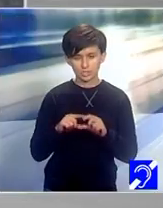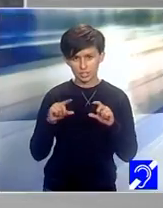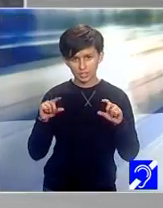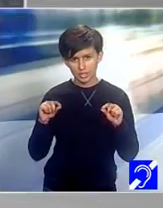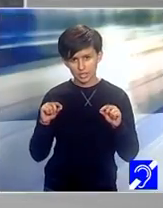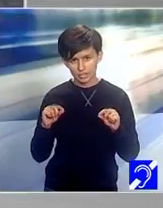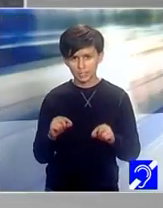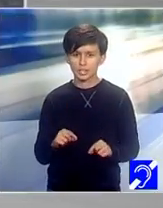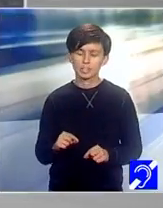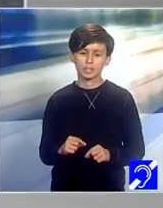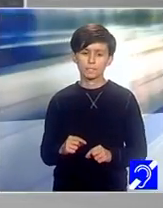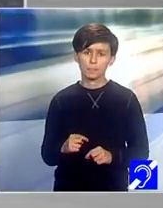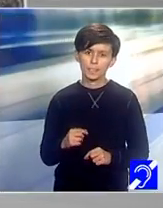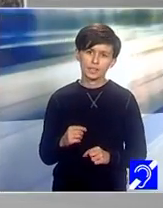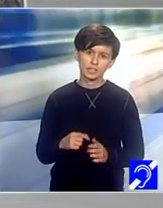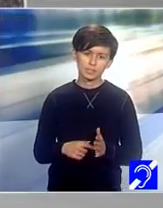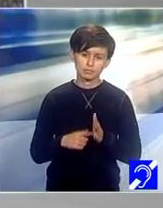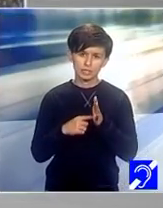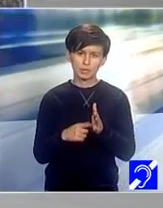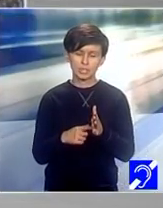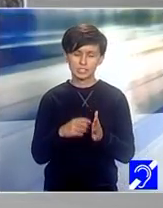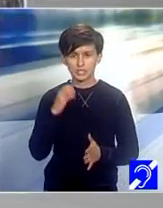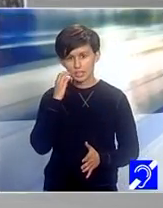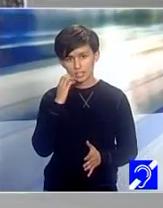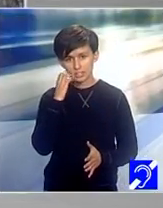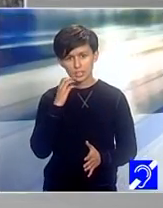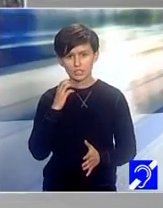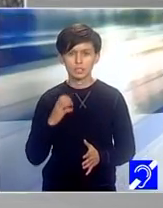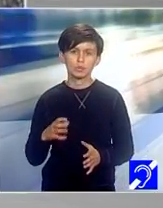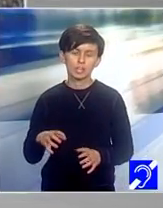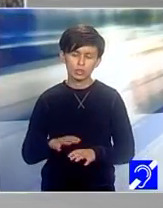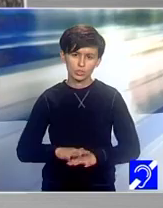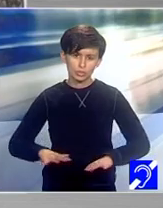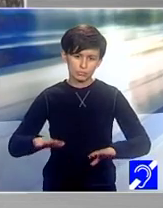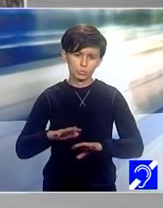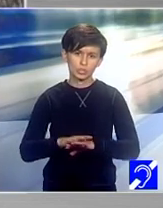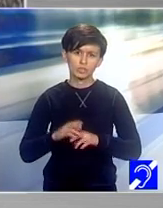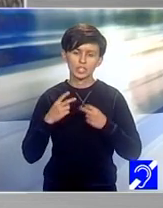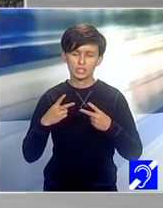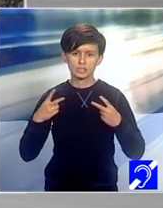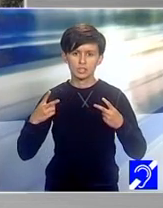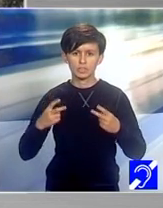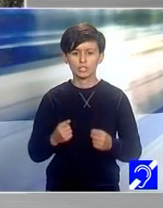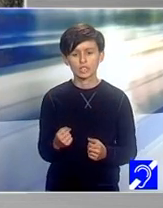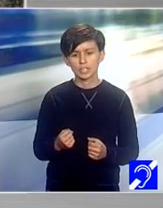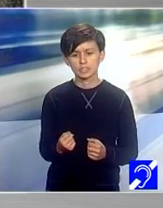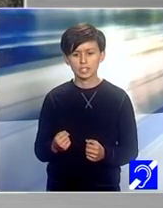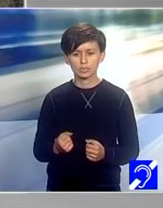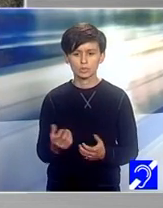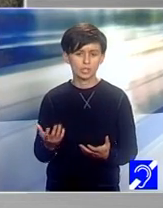de reprezentant al unui univers rural, a unor valori eventual